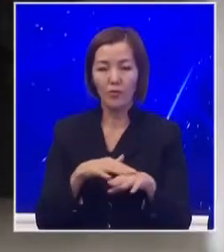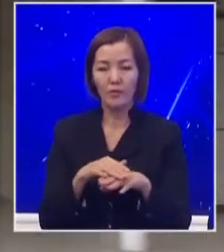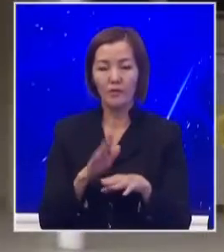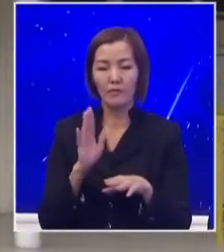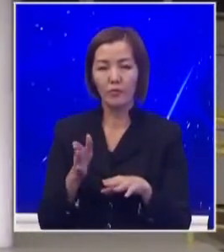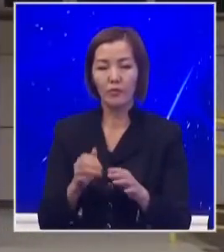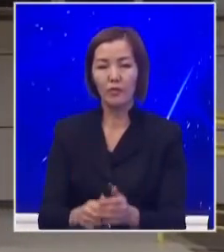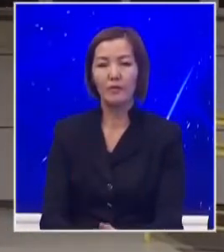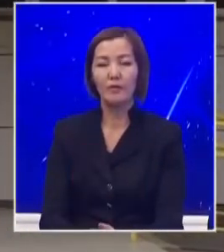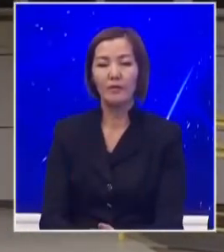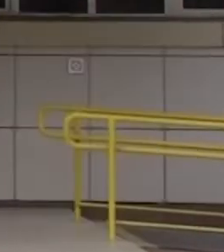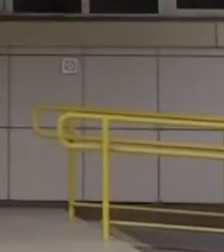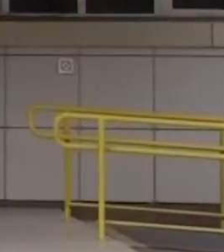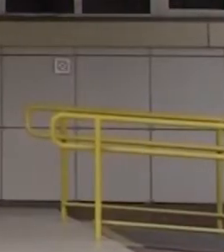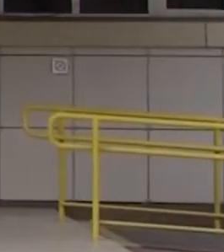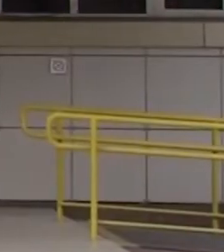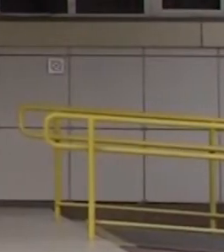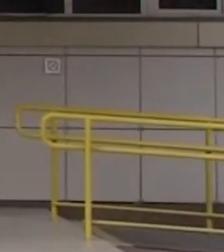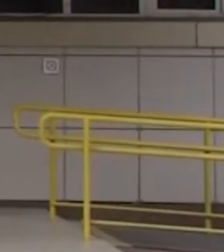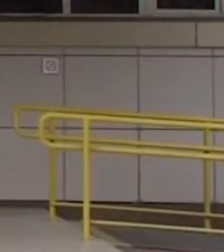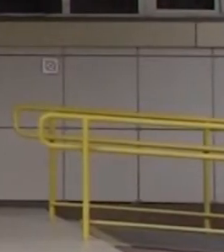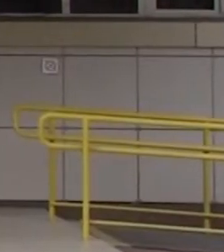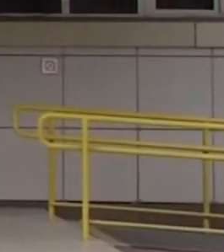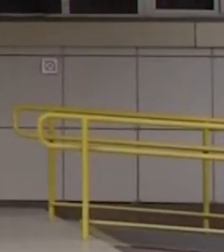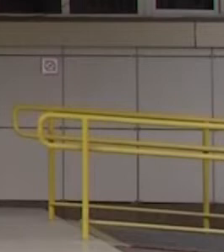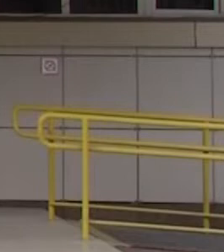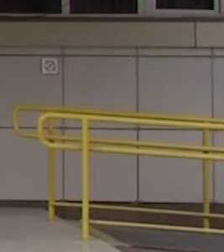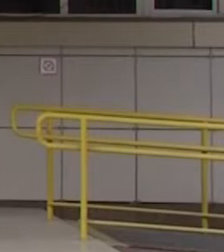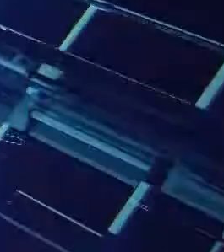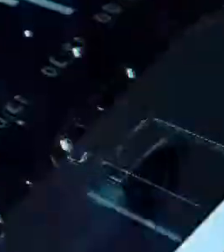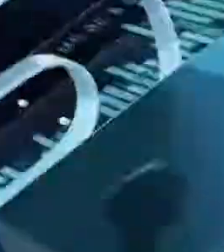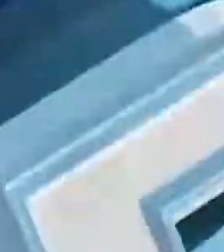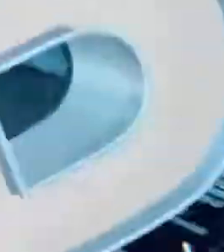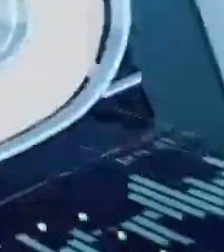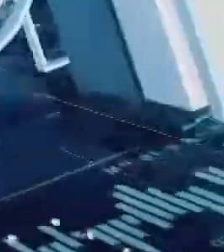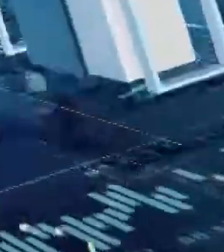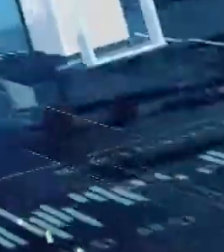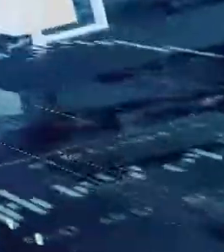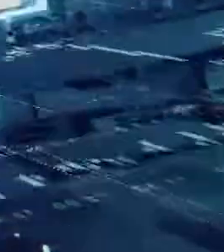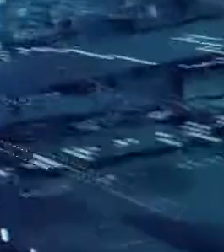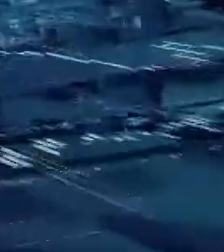профессионалами. Аружан Тнеебаева, Ернур Мадет, Жаслан Шенкенже, телеканал ЖЭТСУ.